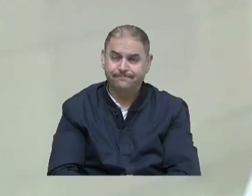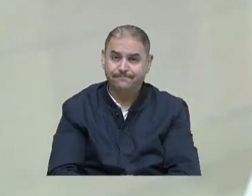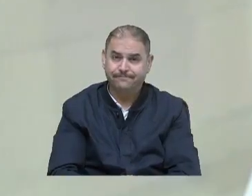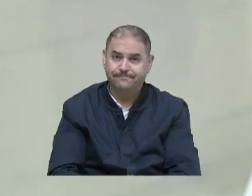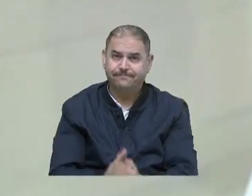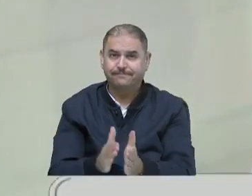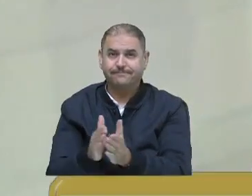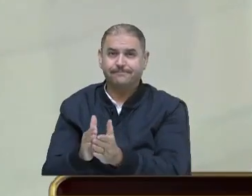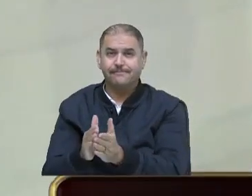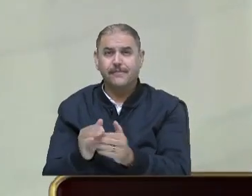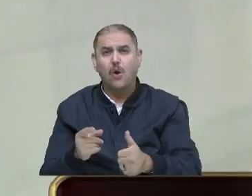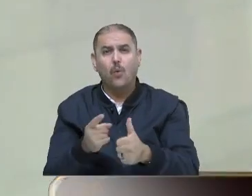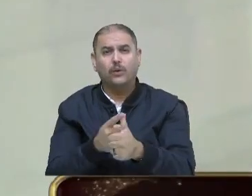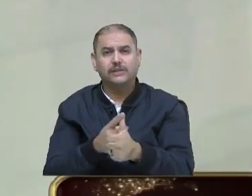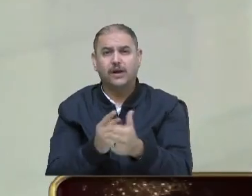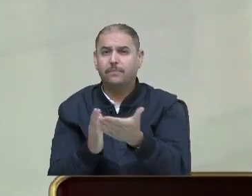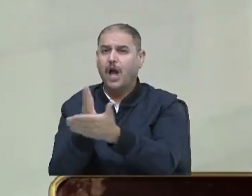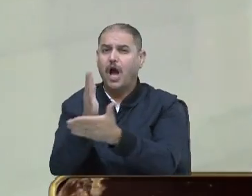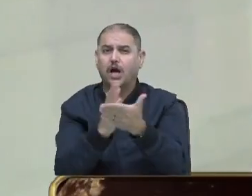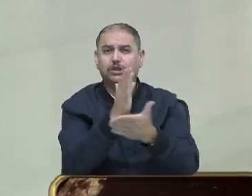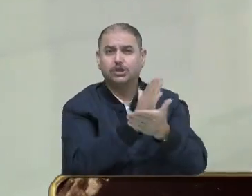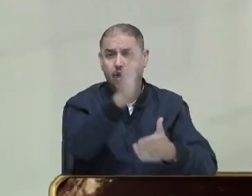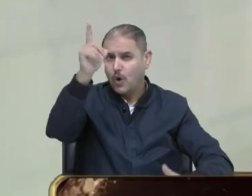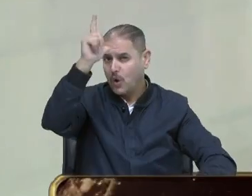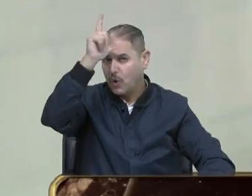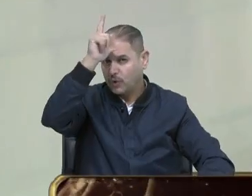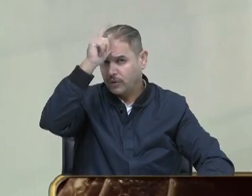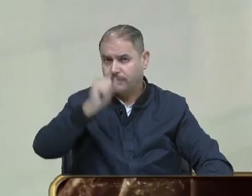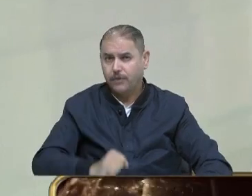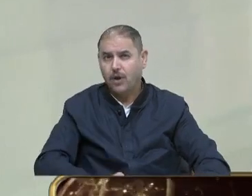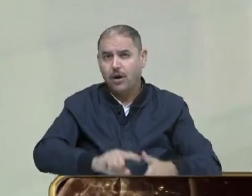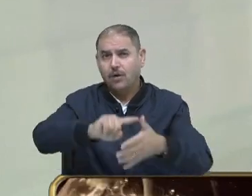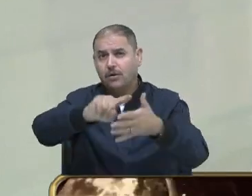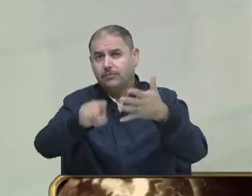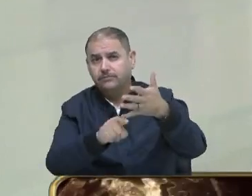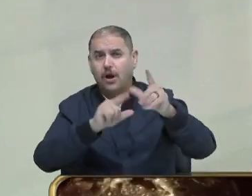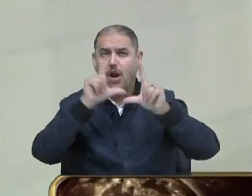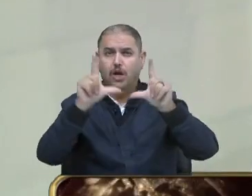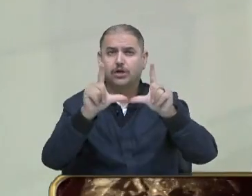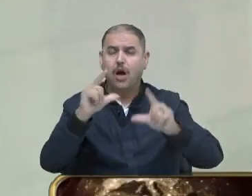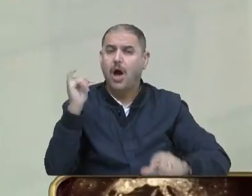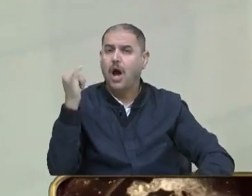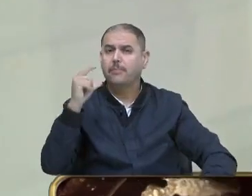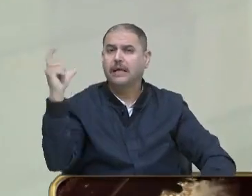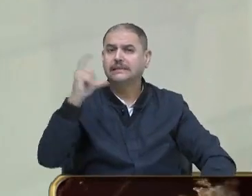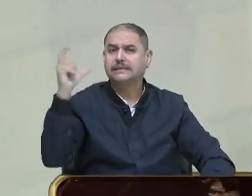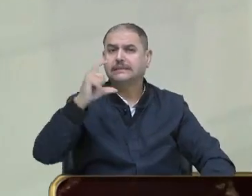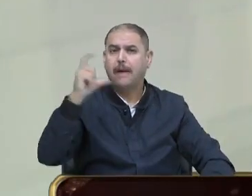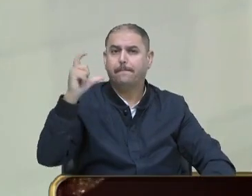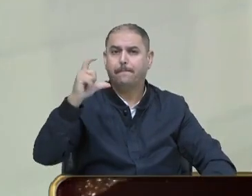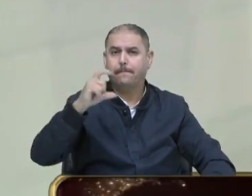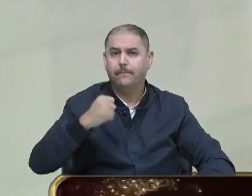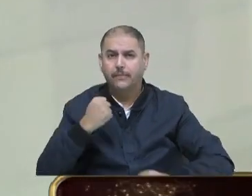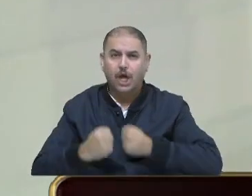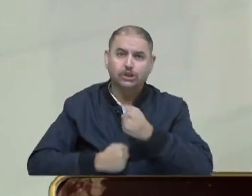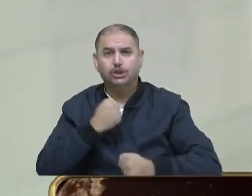التقى نائب رئيس الوزراء وزير الخارجيه وشؤون المغتربين واعضاء اللجنه الوزاريه العربيه الاسلاميه المكلفه بالتحرك